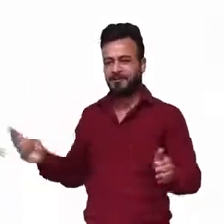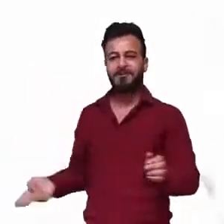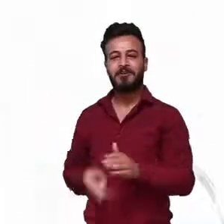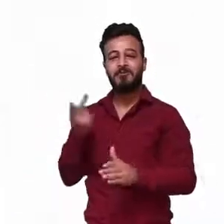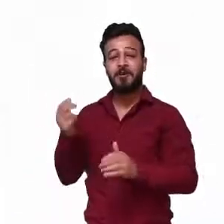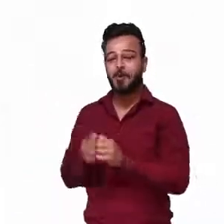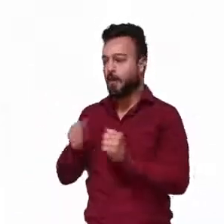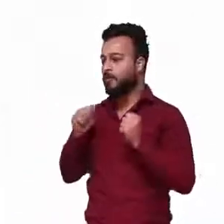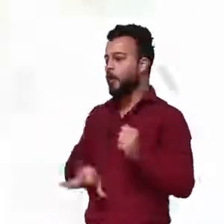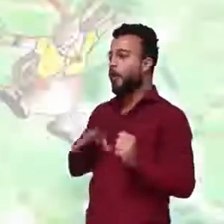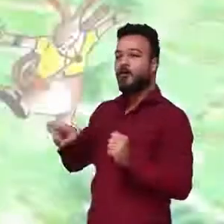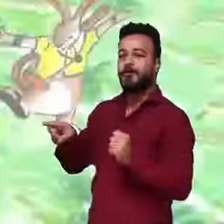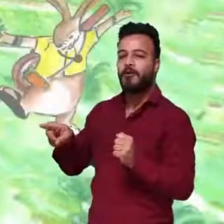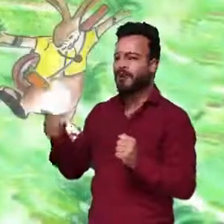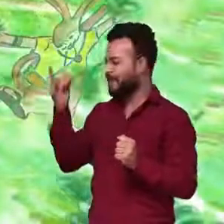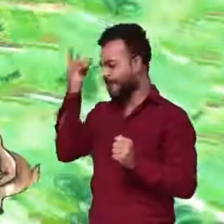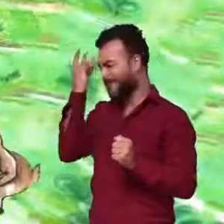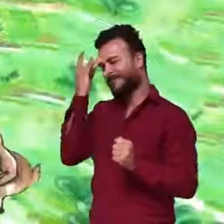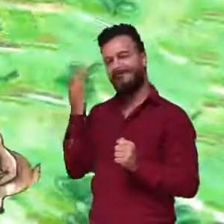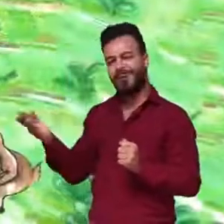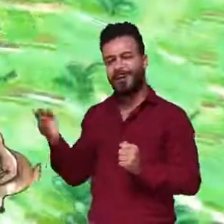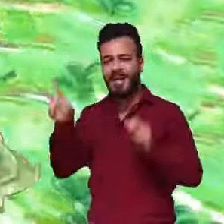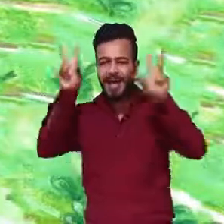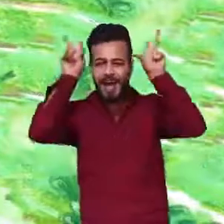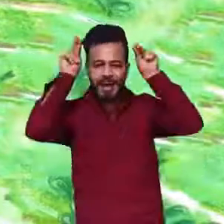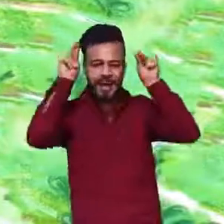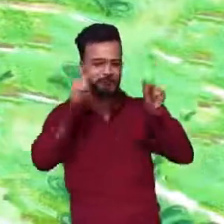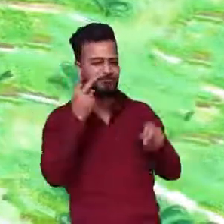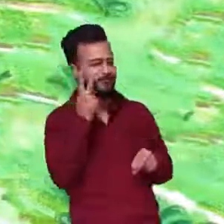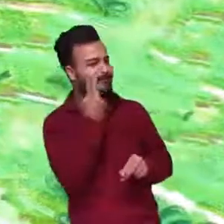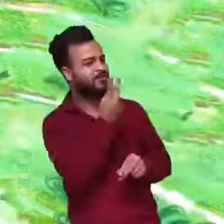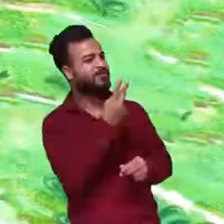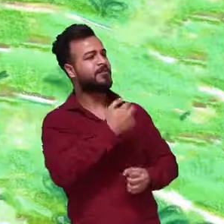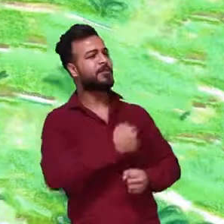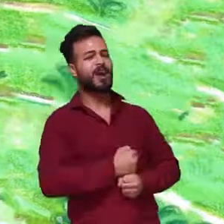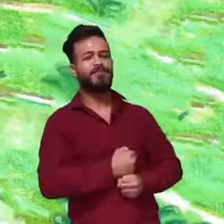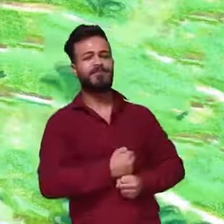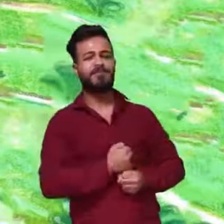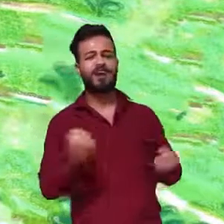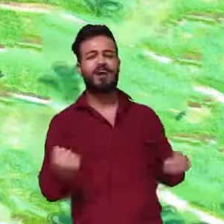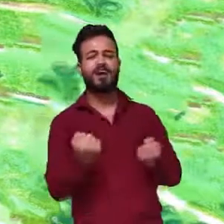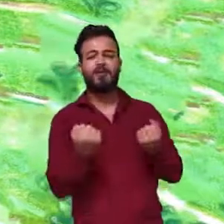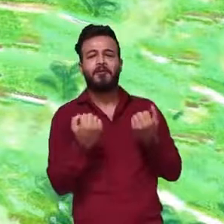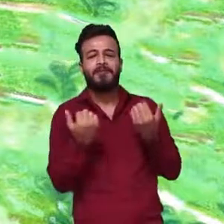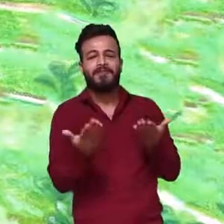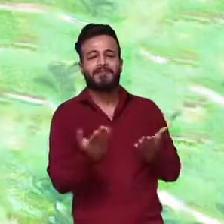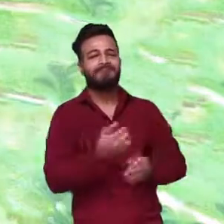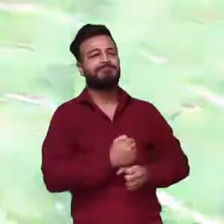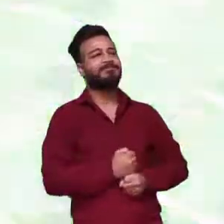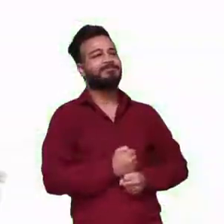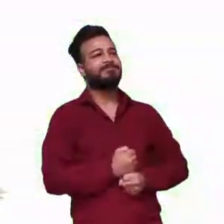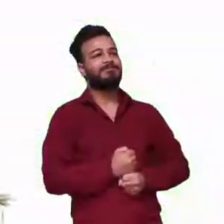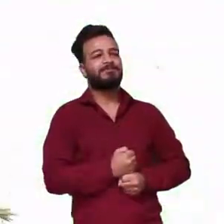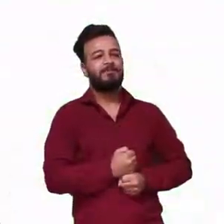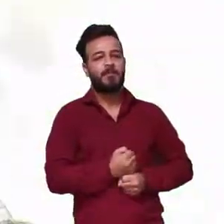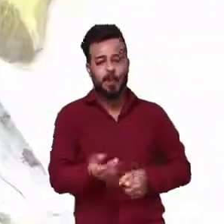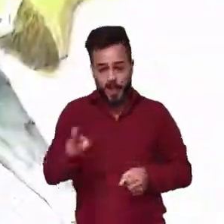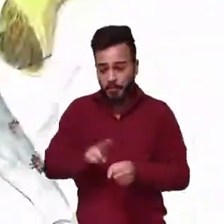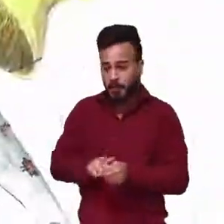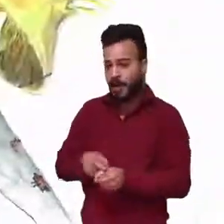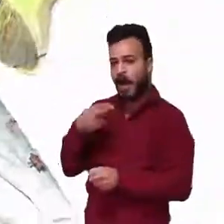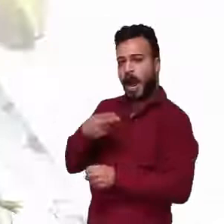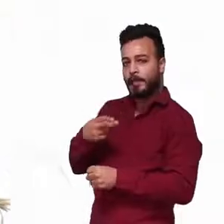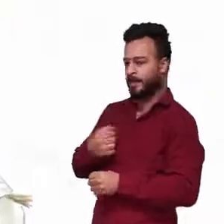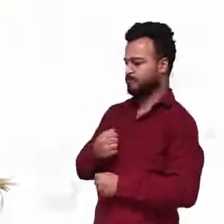هزات متتالية مرعبة، لكن الأرنب الصغير بقي مكانه دون حراك. حاول الفزاعة عامر